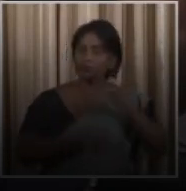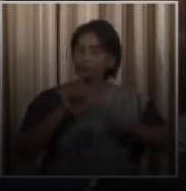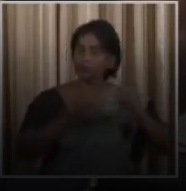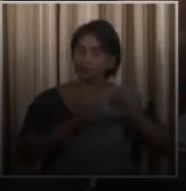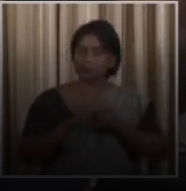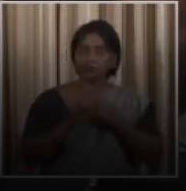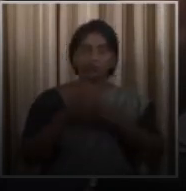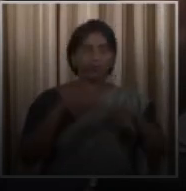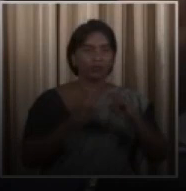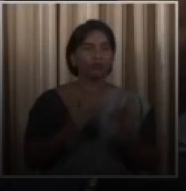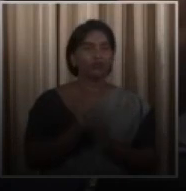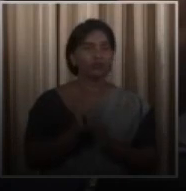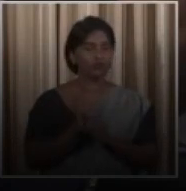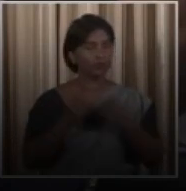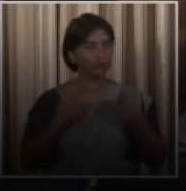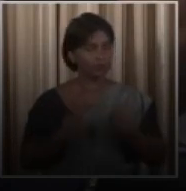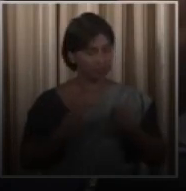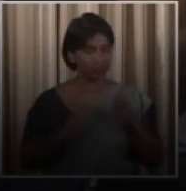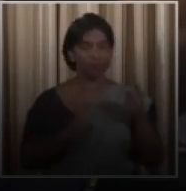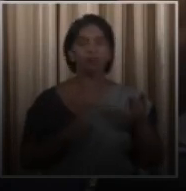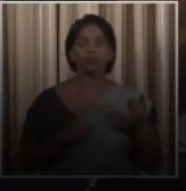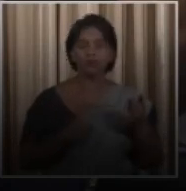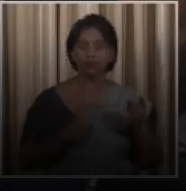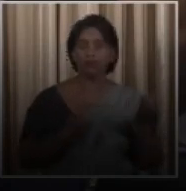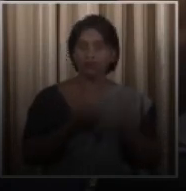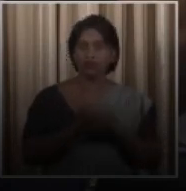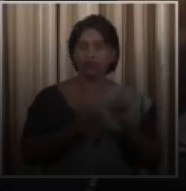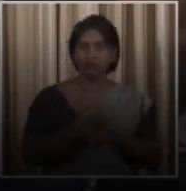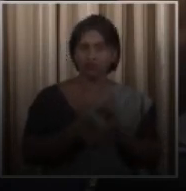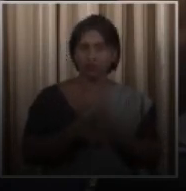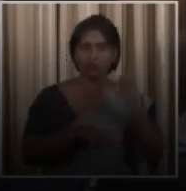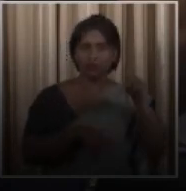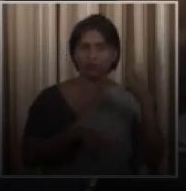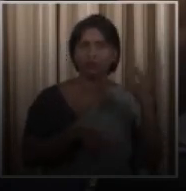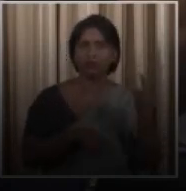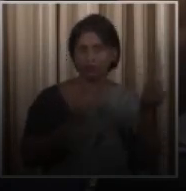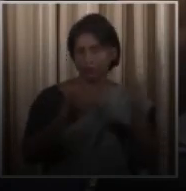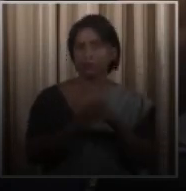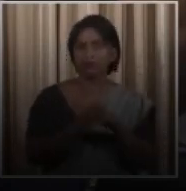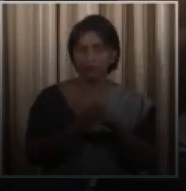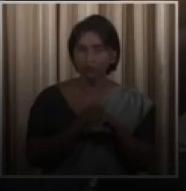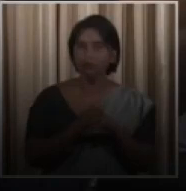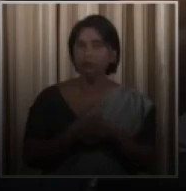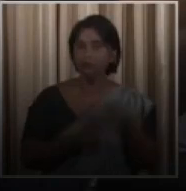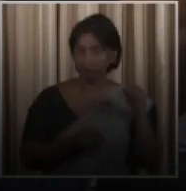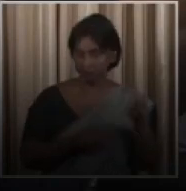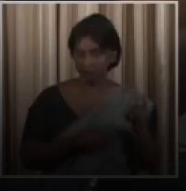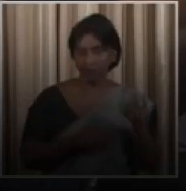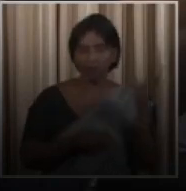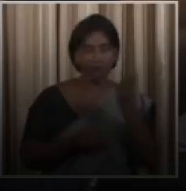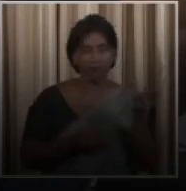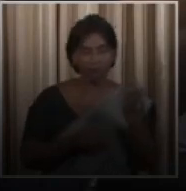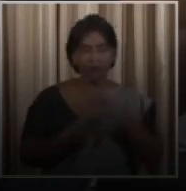සාකච්ඡාවට මැතිවරණ කොමිෂන් සභාවේ සභාපතිවරයා තවත් කොමසාරිස්වරුන් දෙදෙනෙක් සහභාගී වුණා. එතකොට මේ